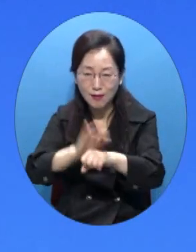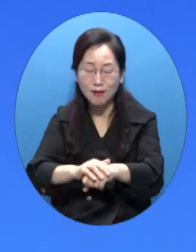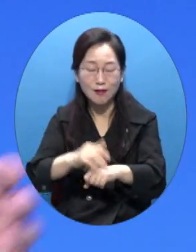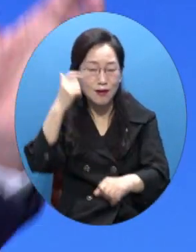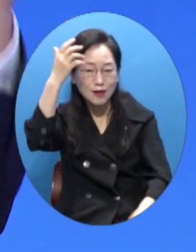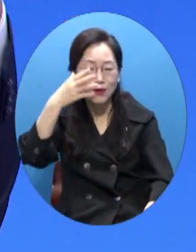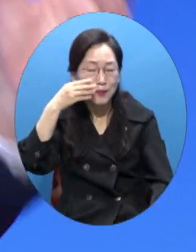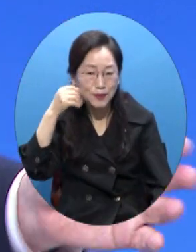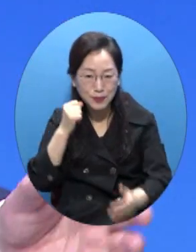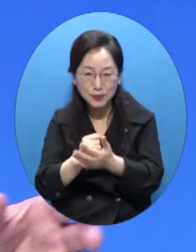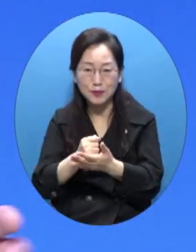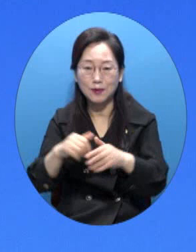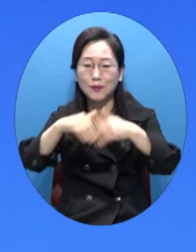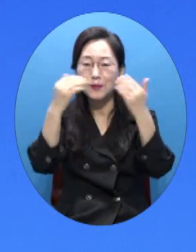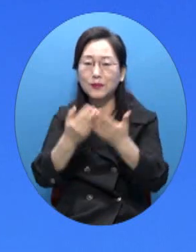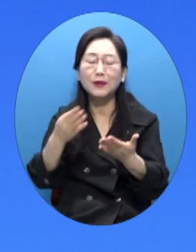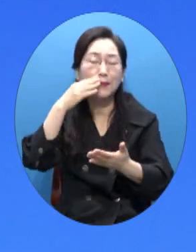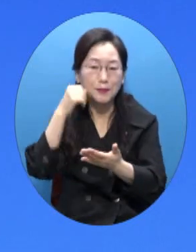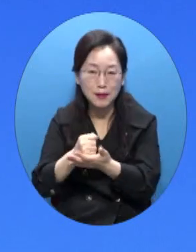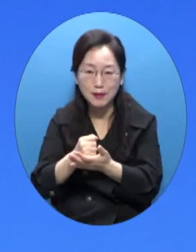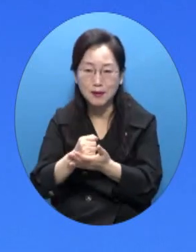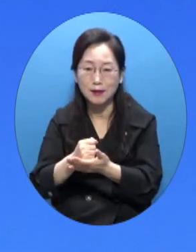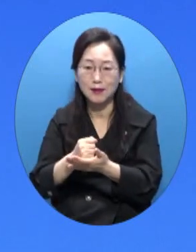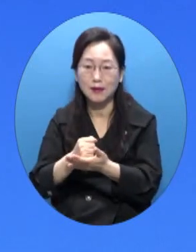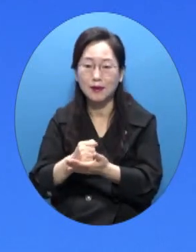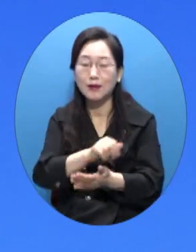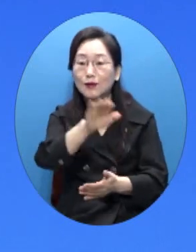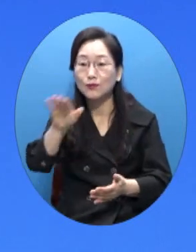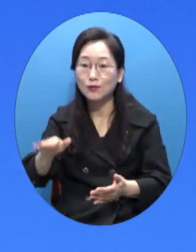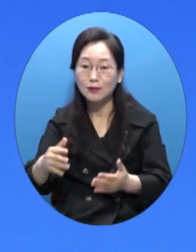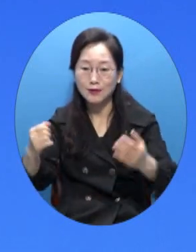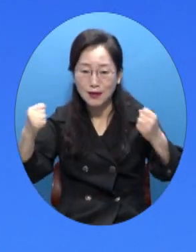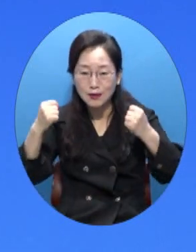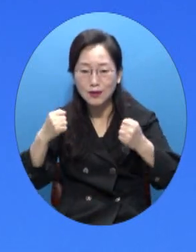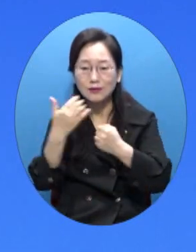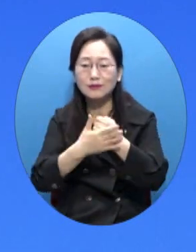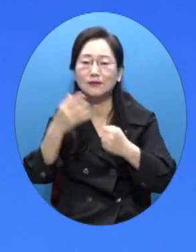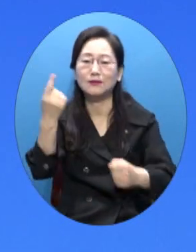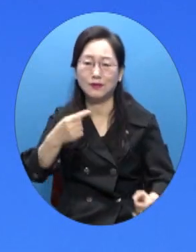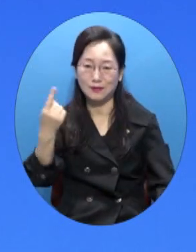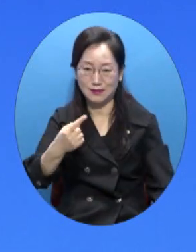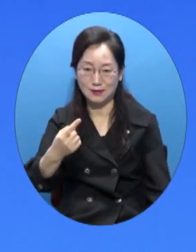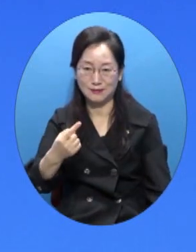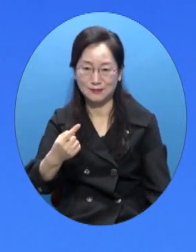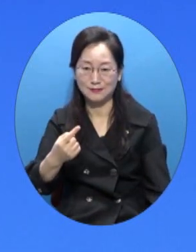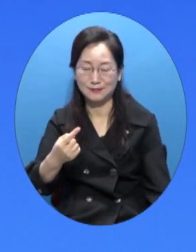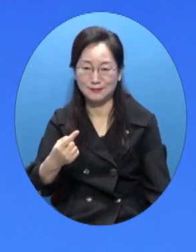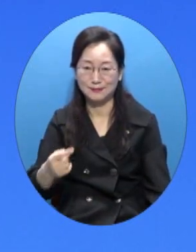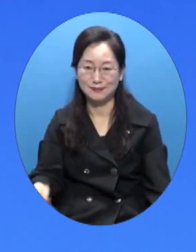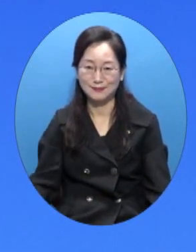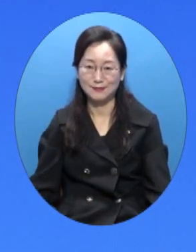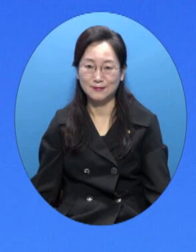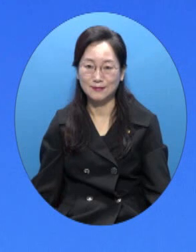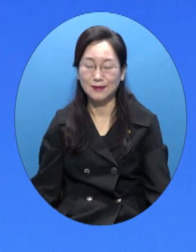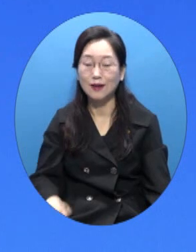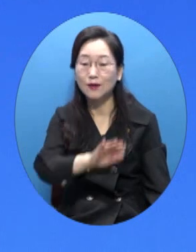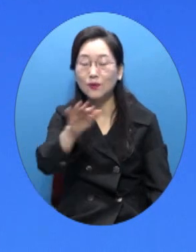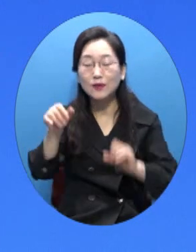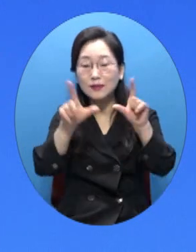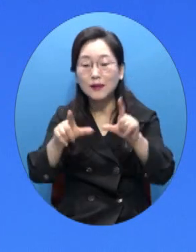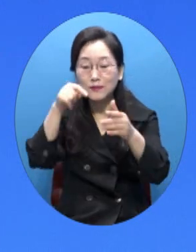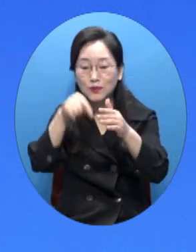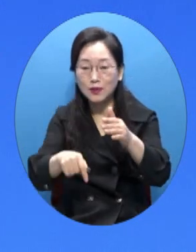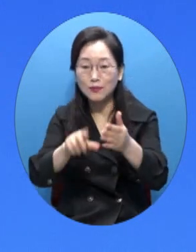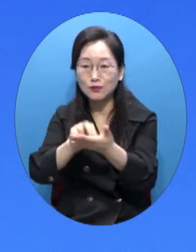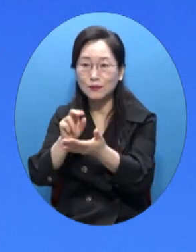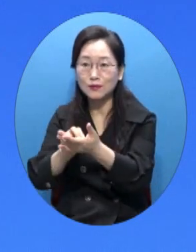잘되기 때문에 범사가 잘되는 것입니다. 범사가 잘되면 우리에게 강건함의 은혜가 임하게 되는 것입니다. 우리 삶에 많은 문제가